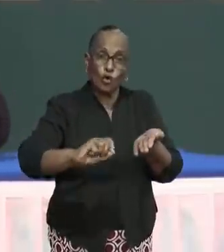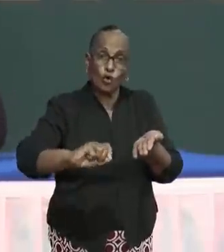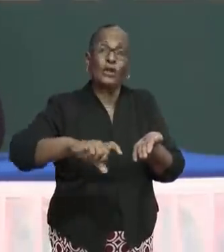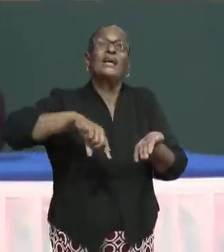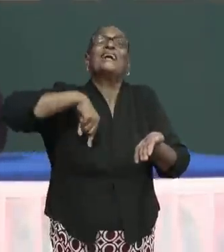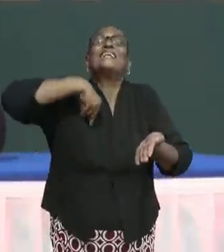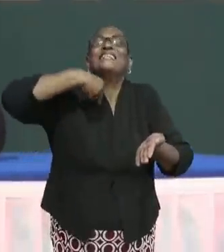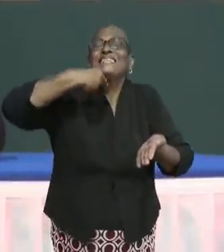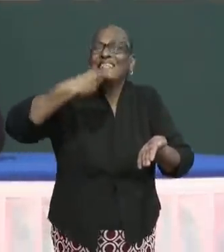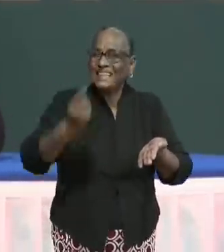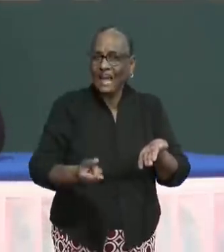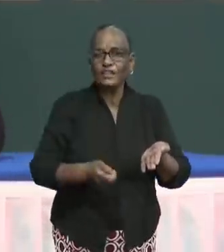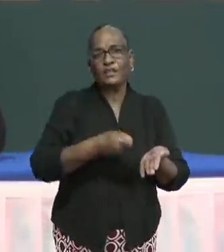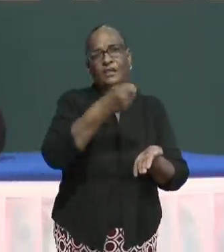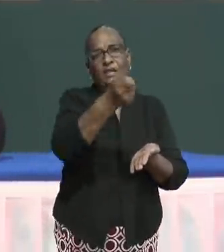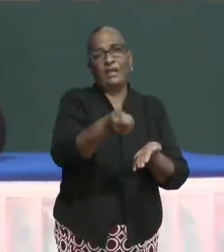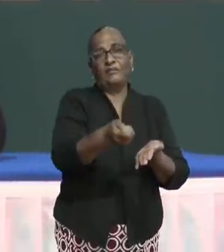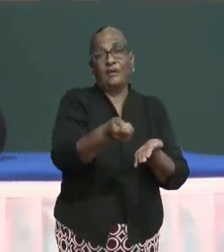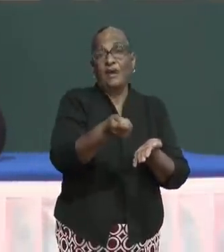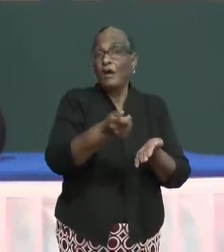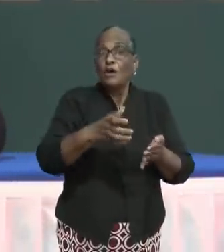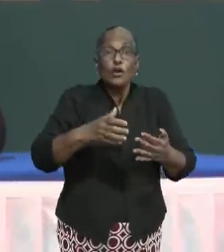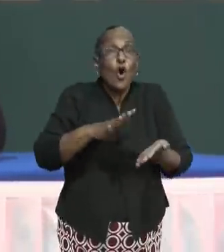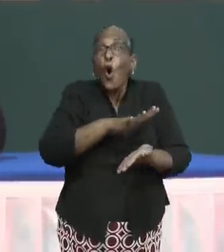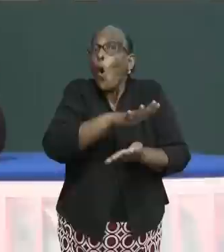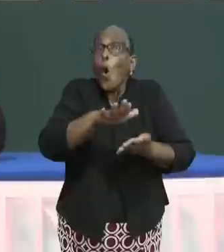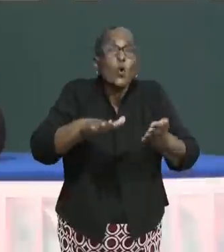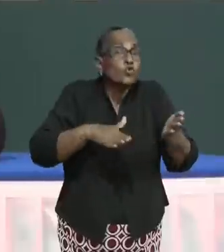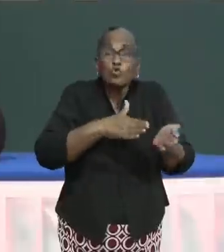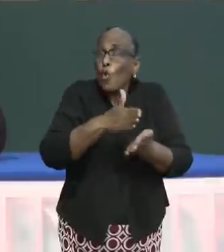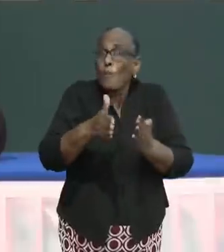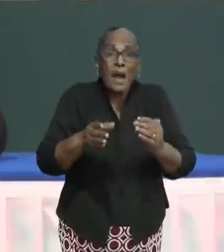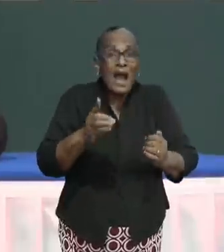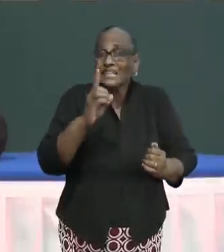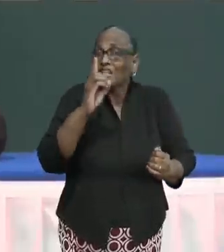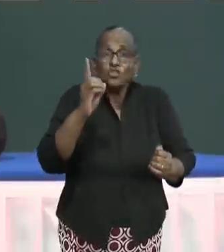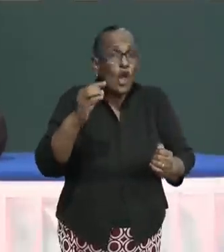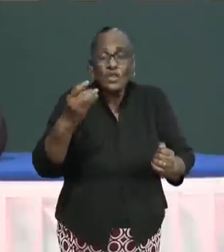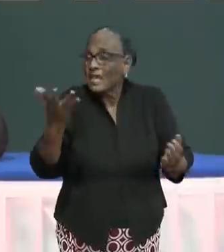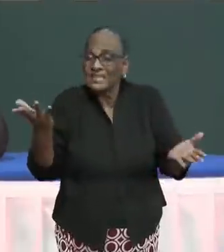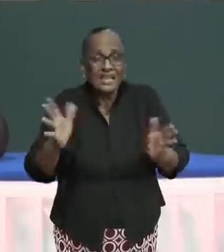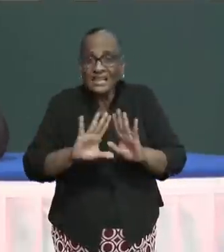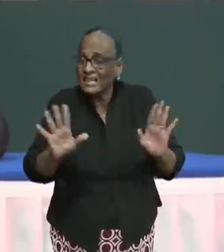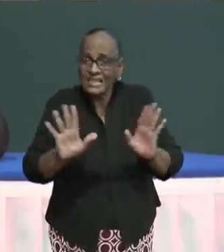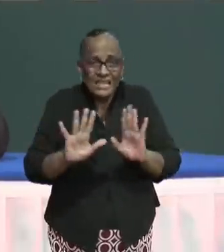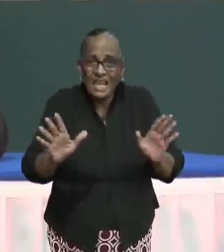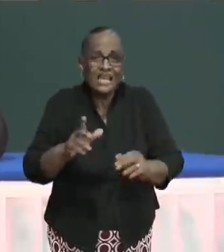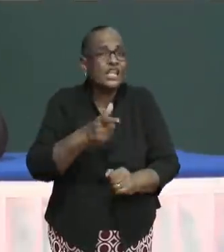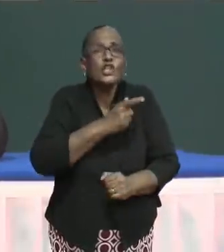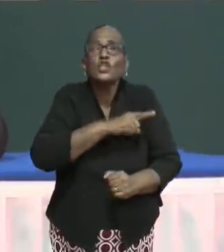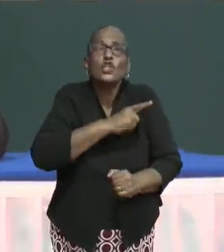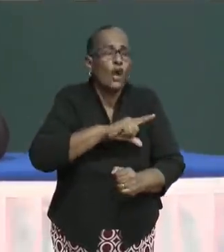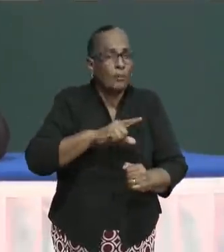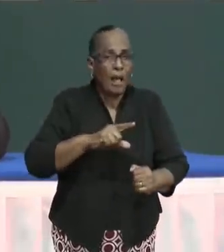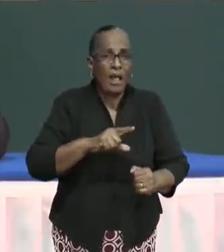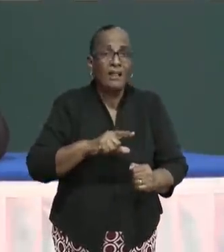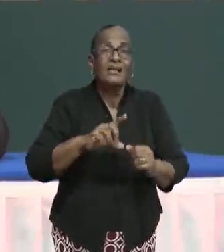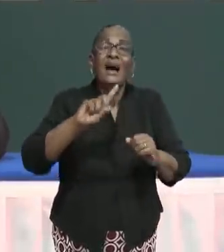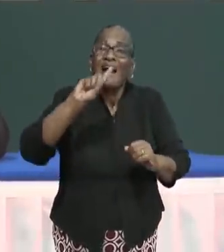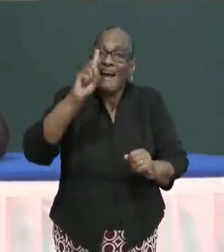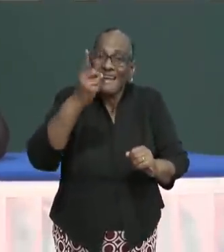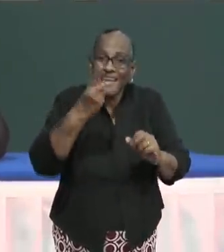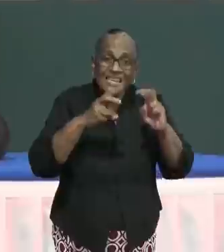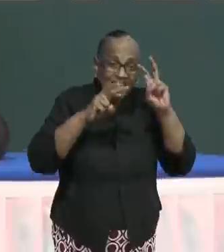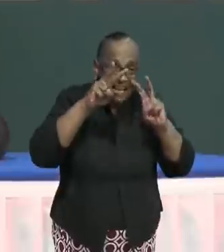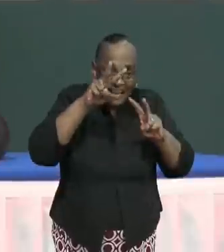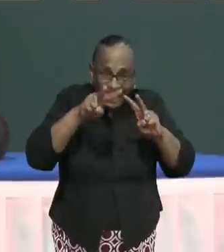u komt niet automatisch in aanmerking voor de 1500 SRD. Er gaat een screening vooraf, waarbij het